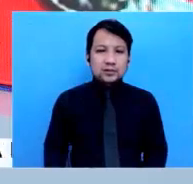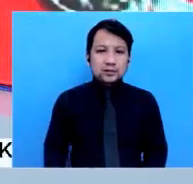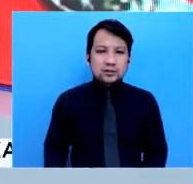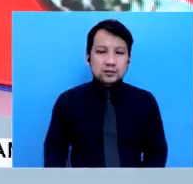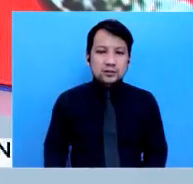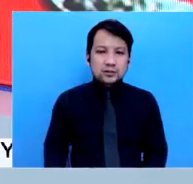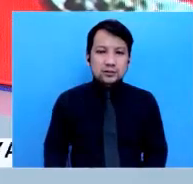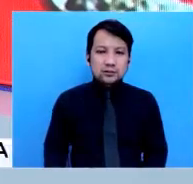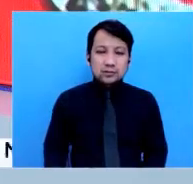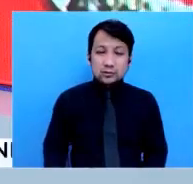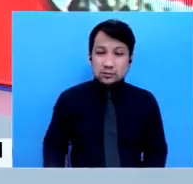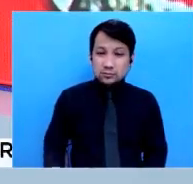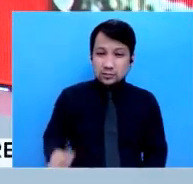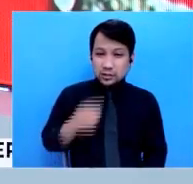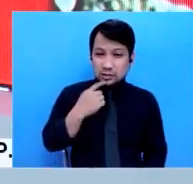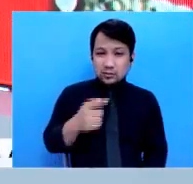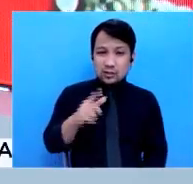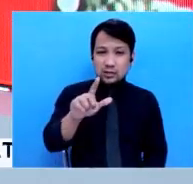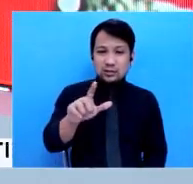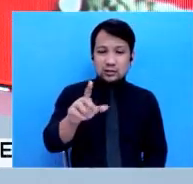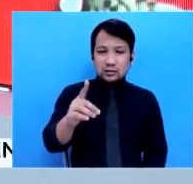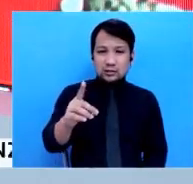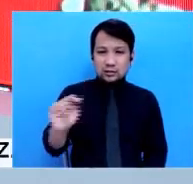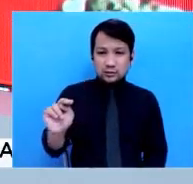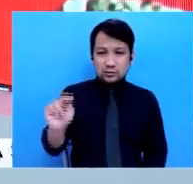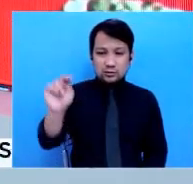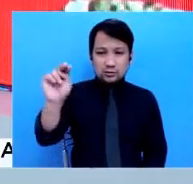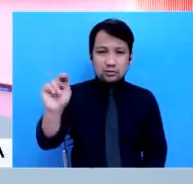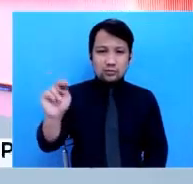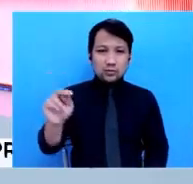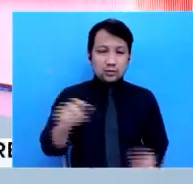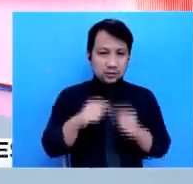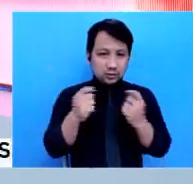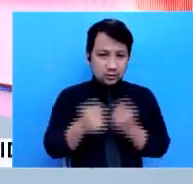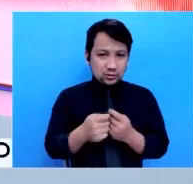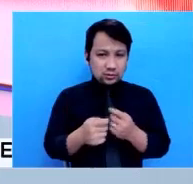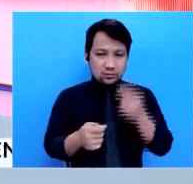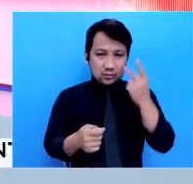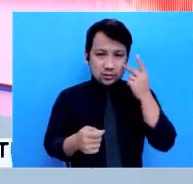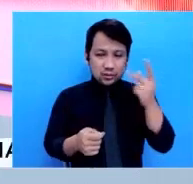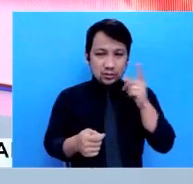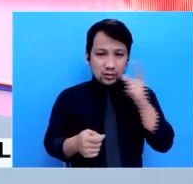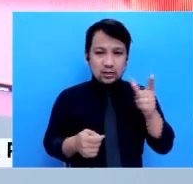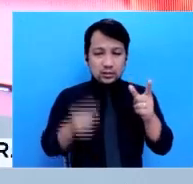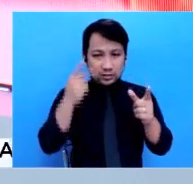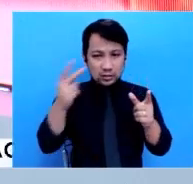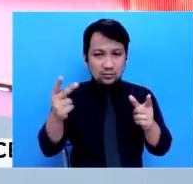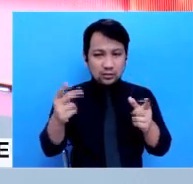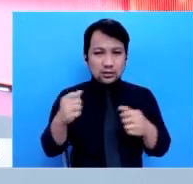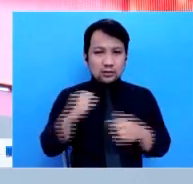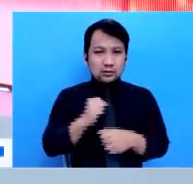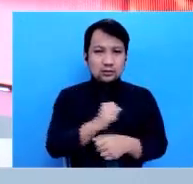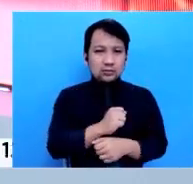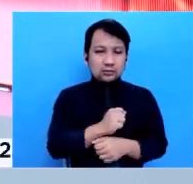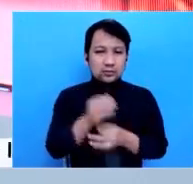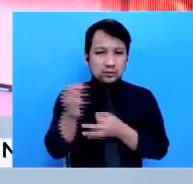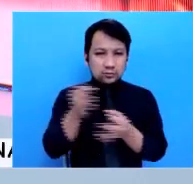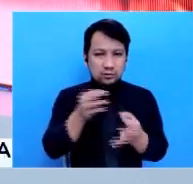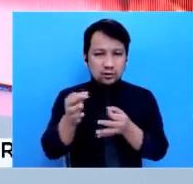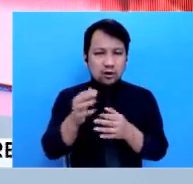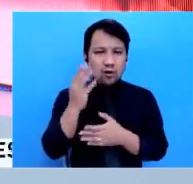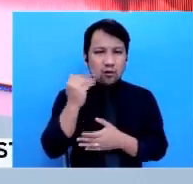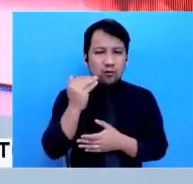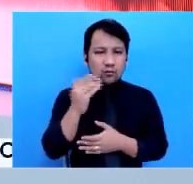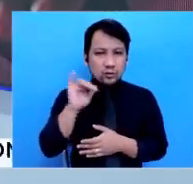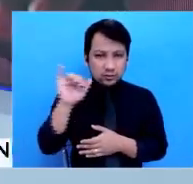Mga taga Lanao del Norte naman ang sinuyo ng Team Lenny Kiko. Si Senador Kiko Pangilinan nagpaliwanag kung bakit absent